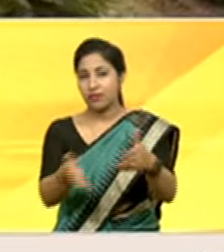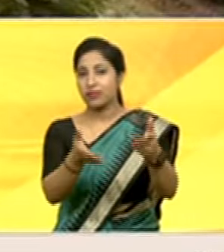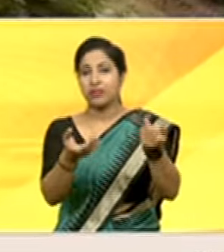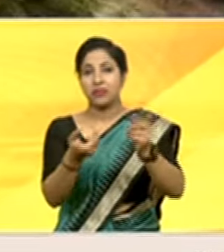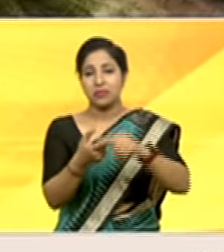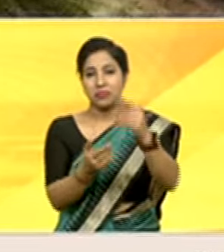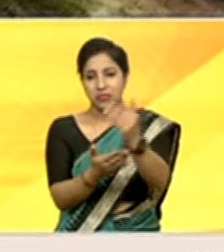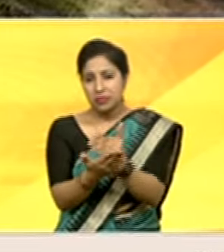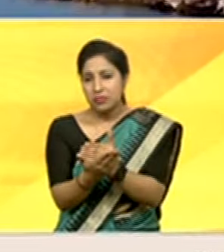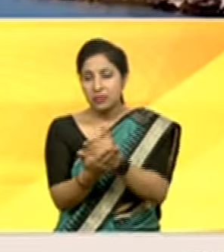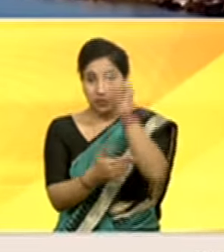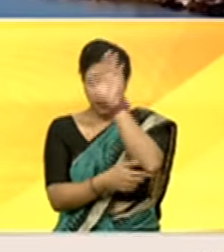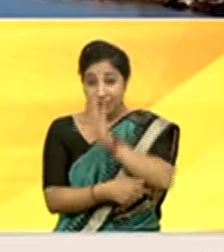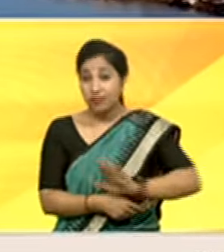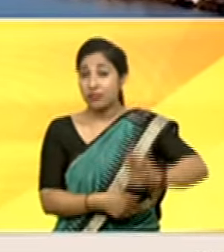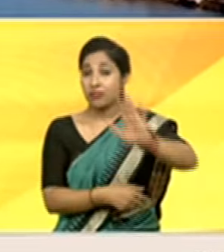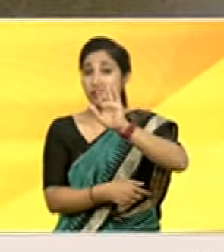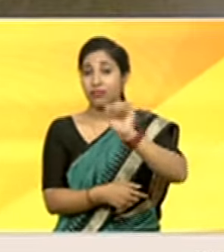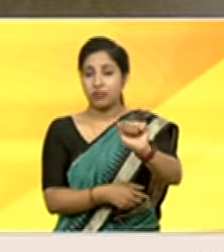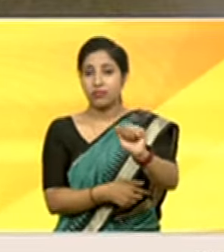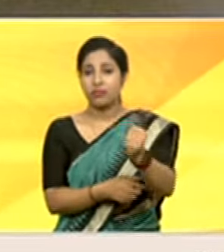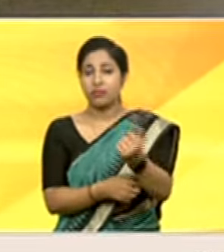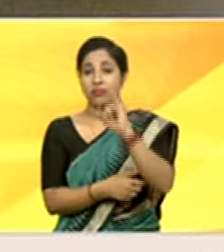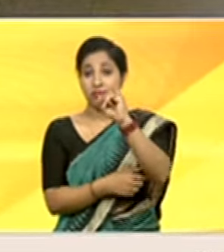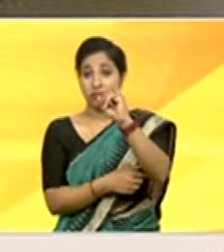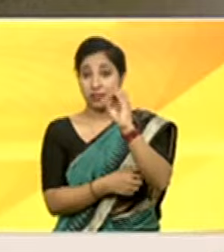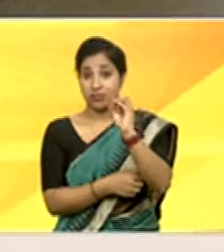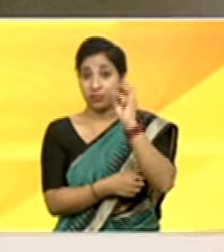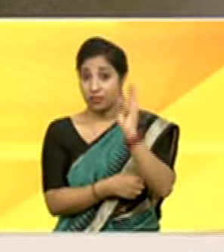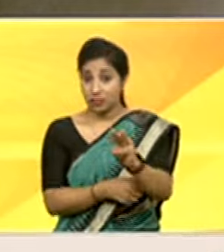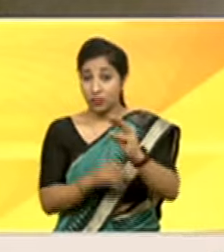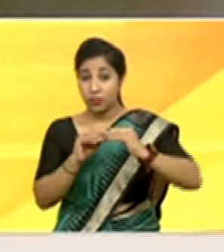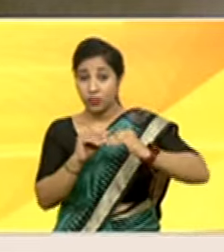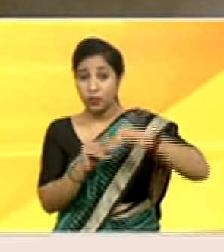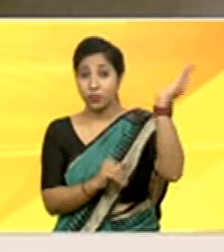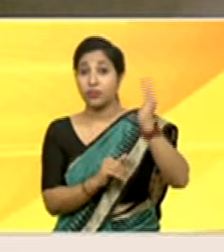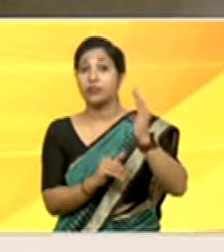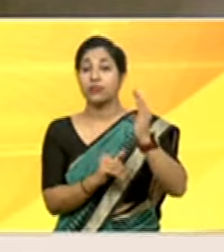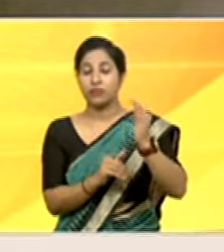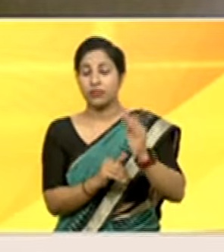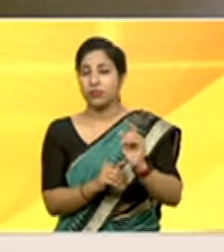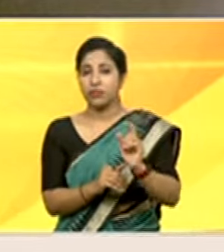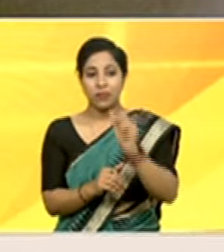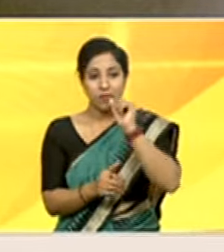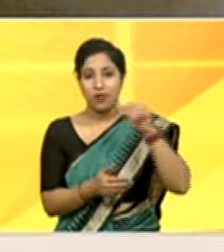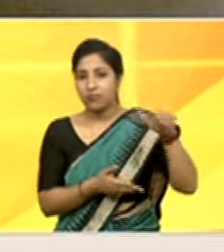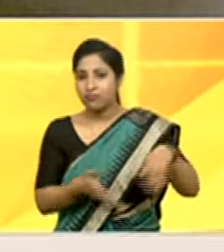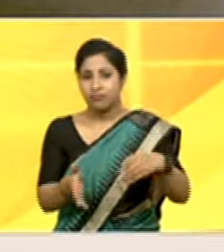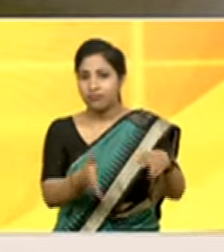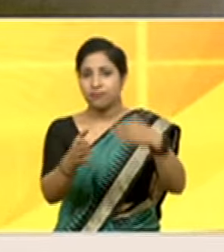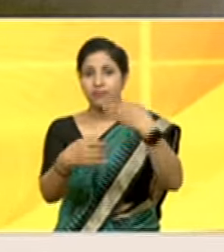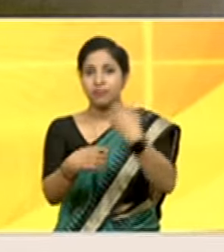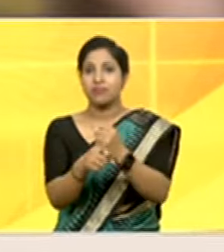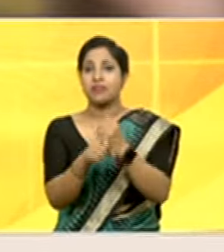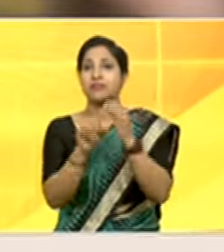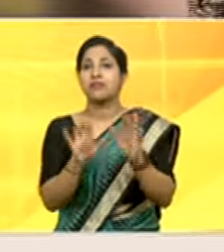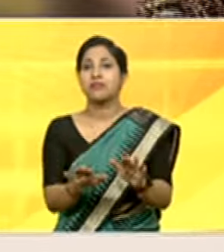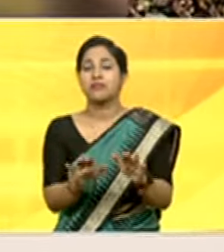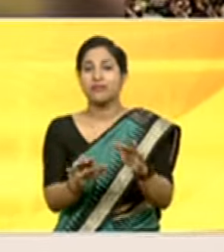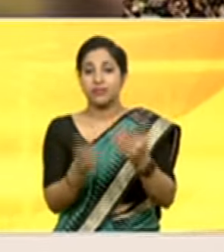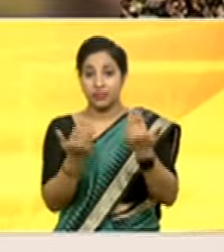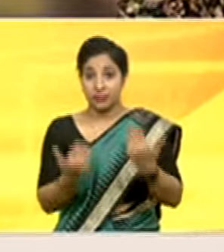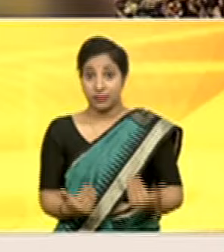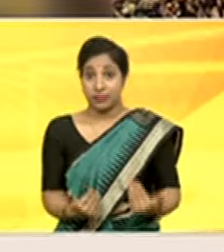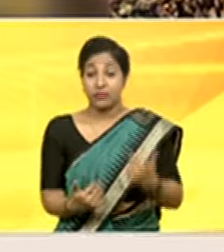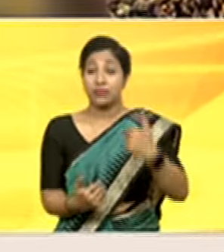देश भर में साथ हजार से ज़्यादा अम्रित सरोवर भी बनाए गए हैं अब